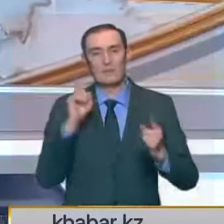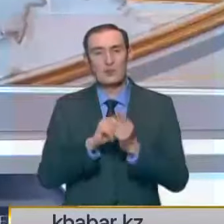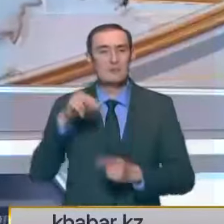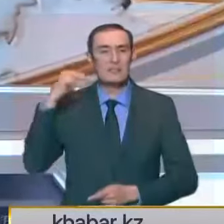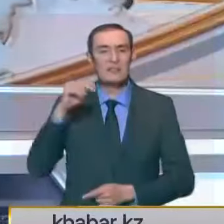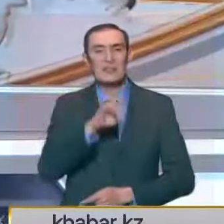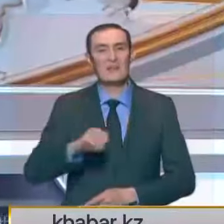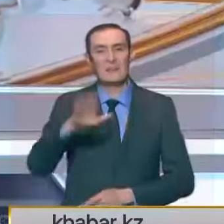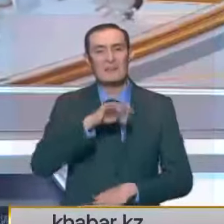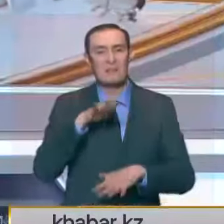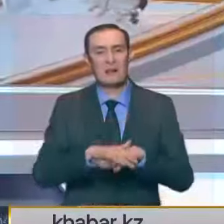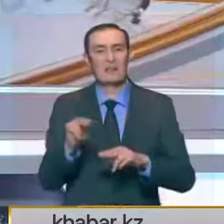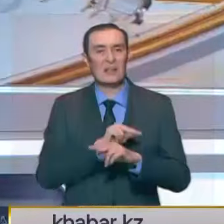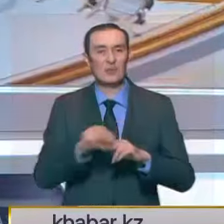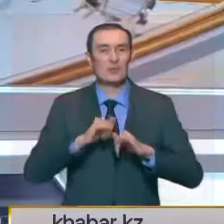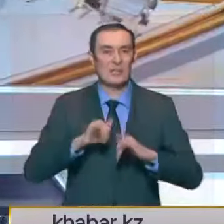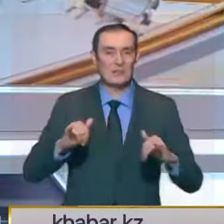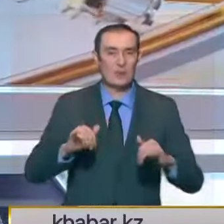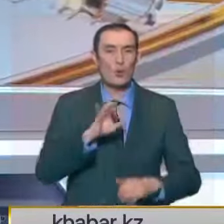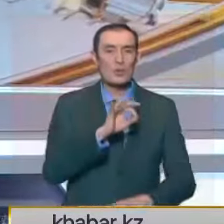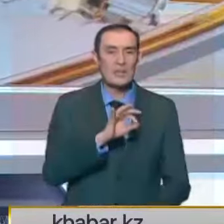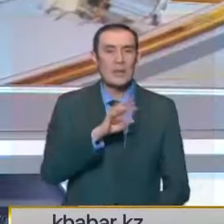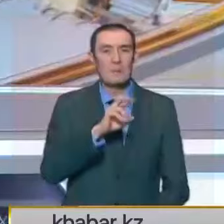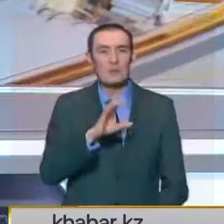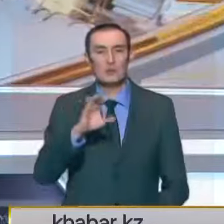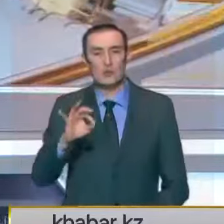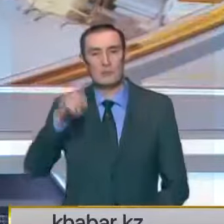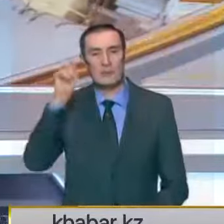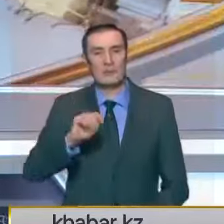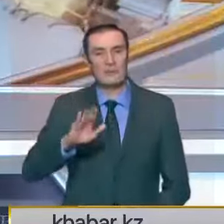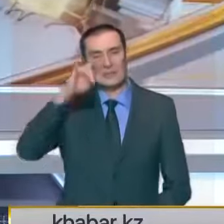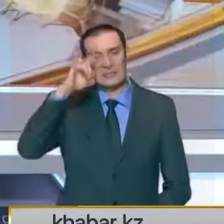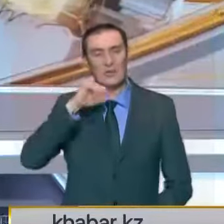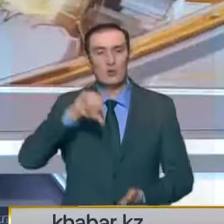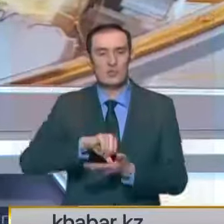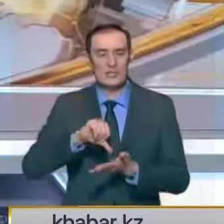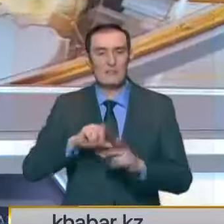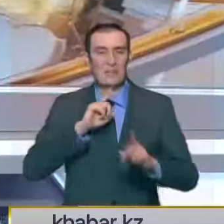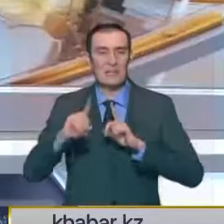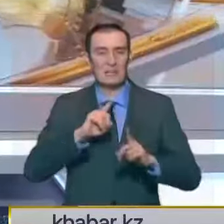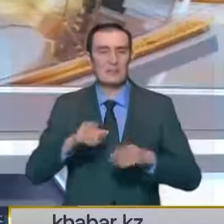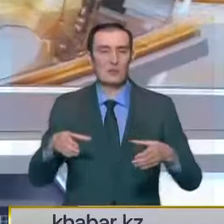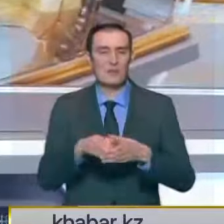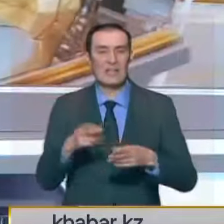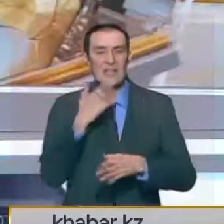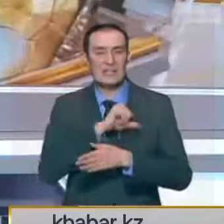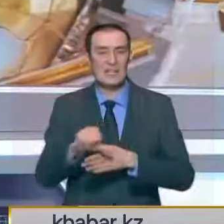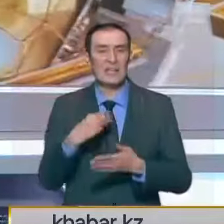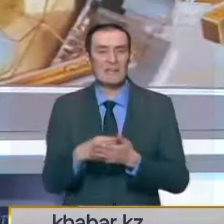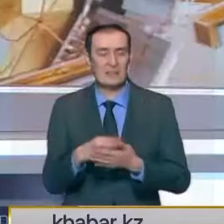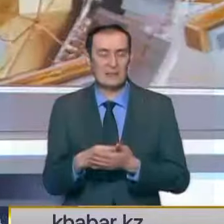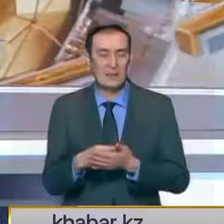президентом Европейского Банка Реконструкции развития о дилера но басо прибывший в Казахстан для участия в пленарном заседании совета иностранных